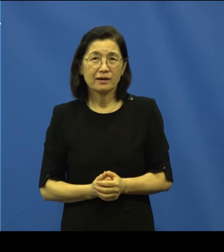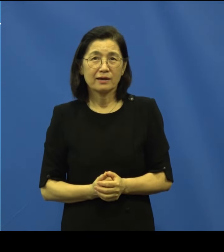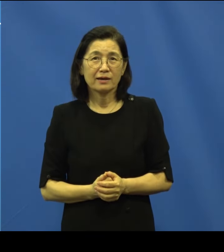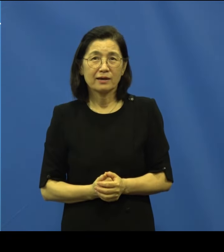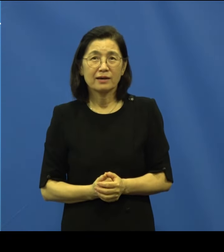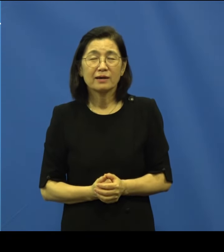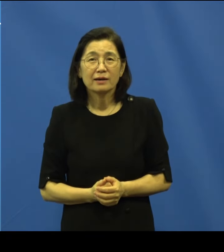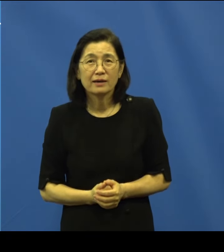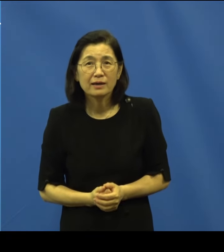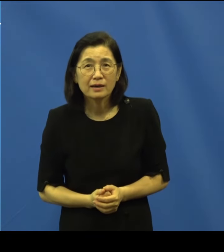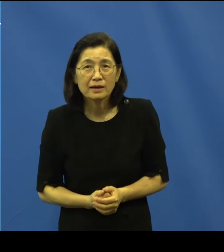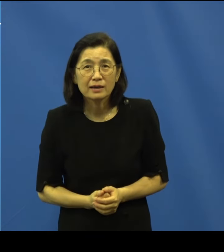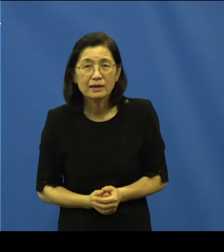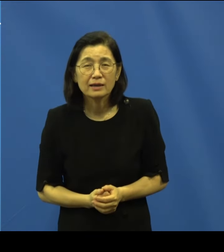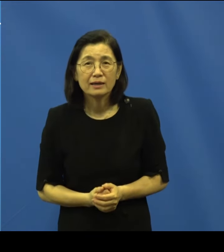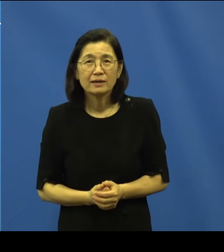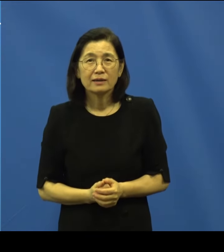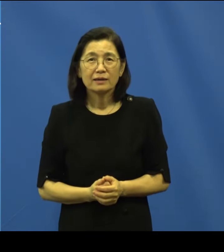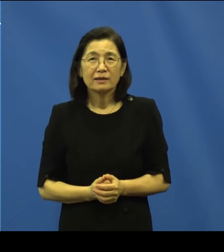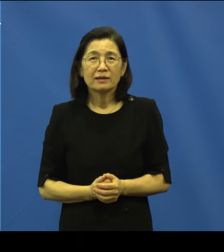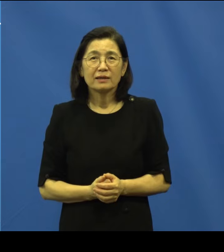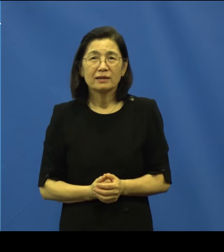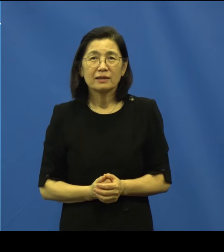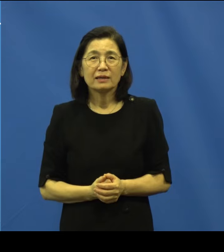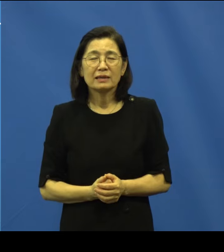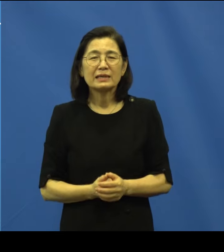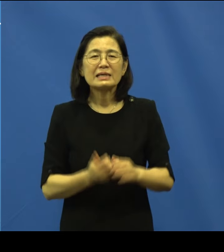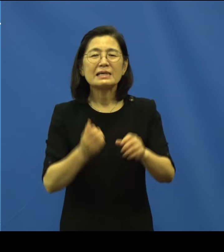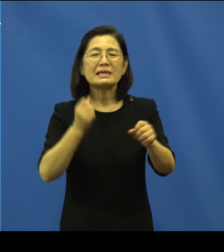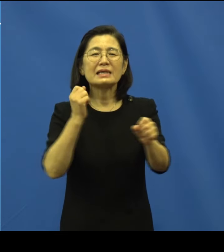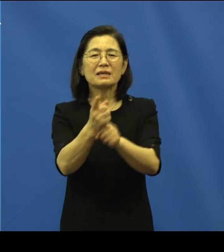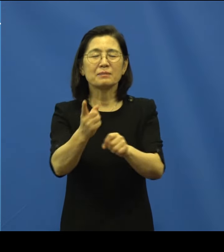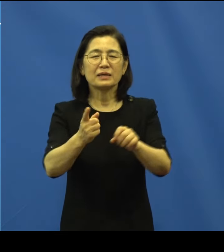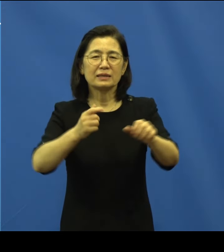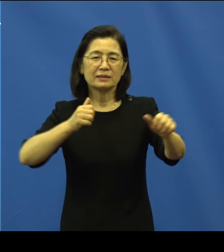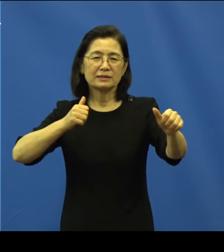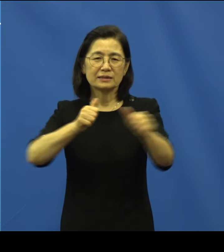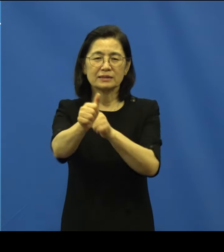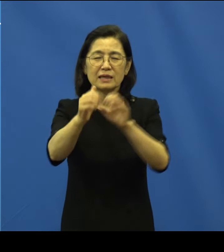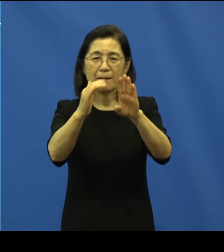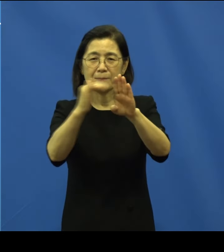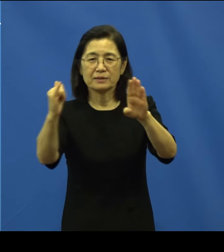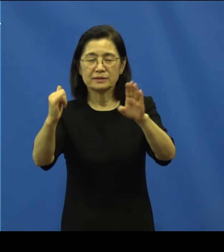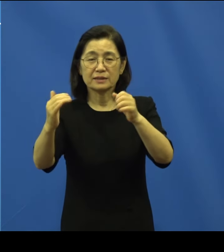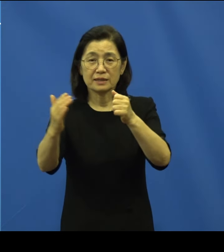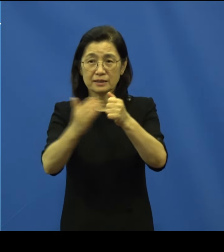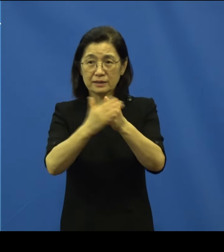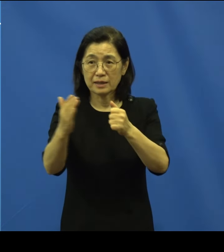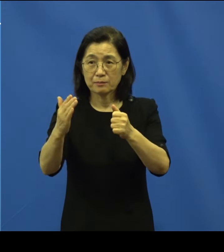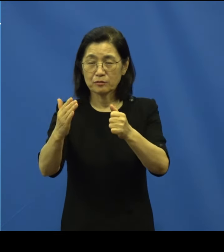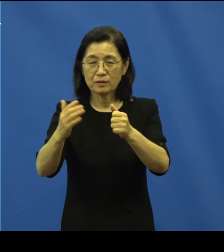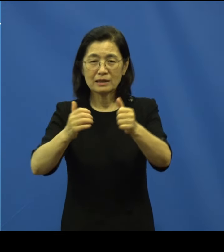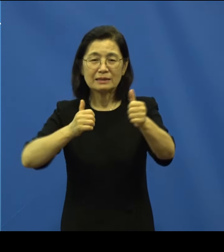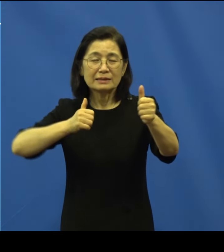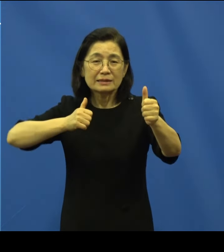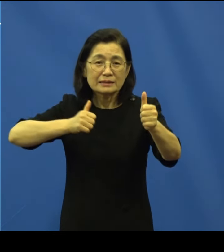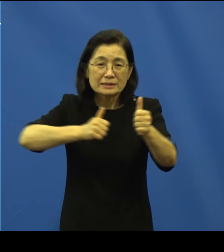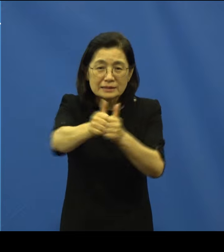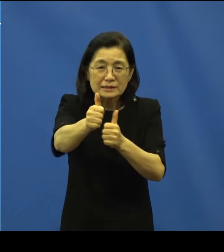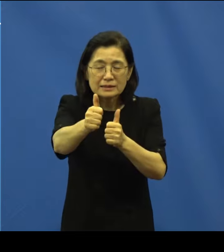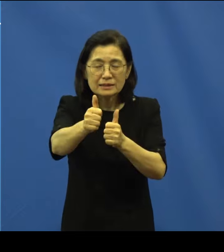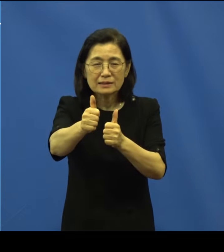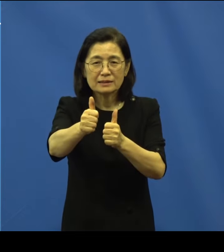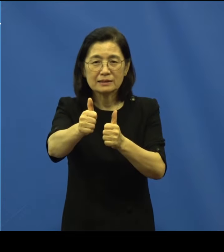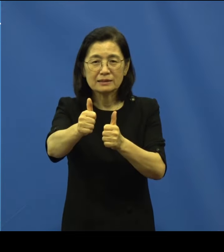겨우 아슬아슬하게 살아가는 인생이 아니라 이미 승리한 백성들이기 때문에 승리를 인조하시기 바랍니다.